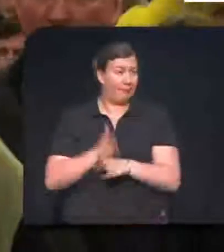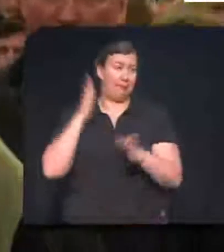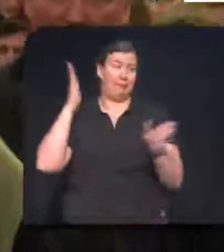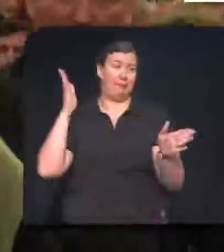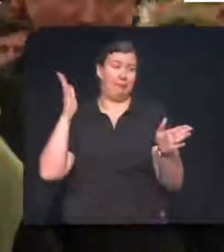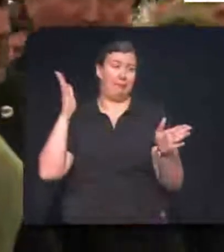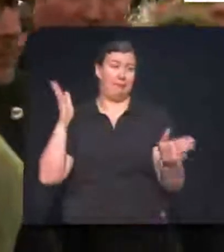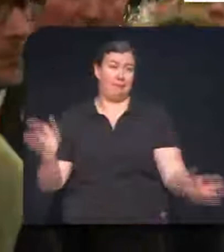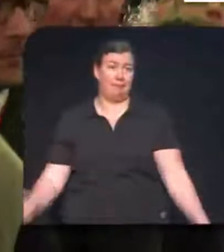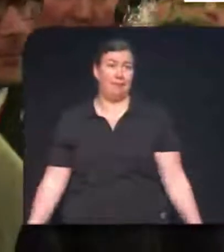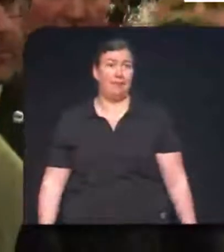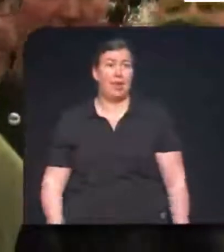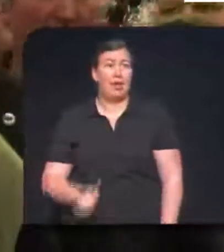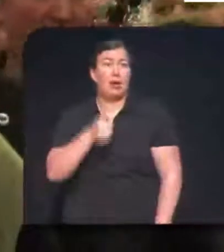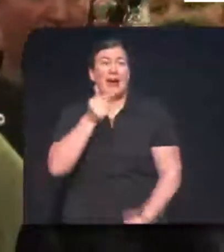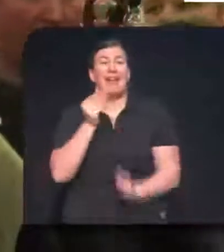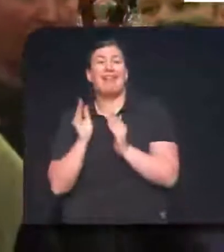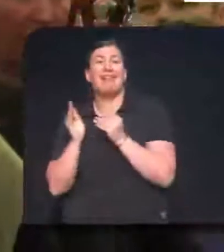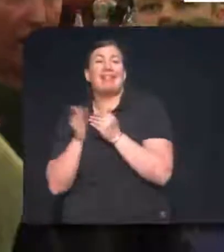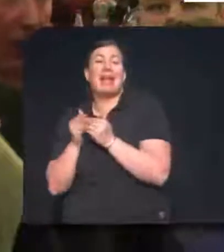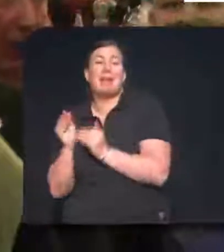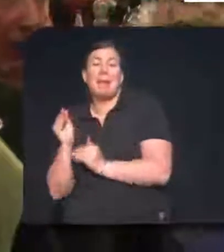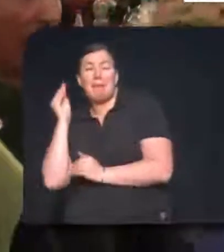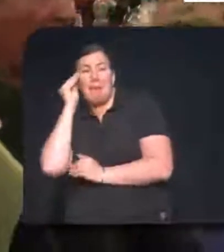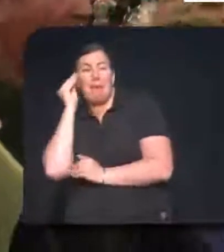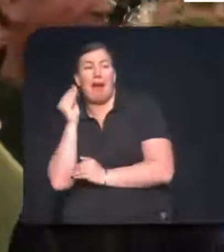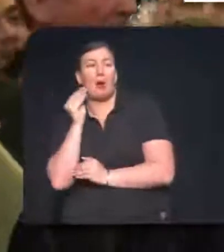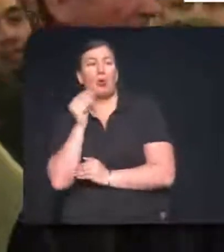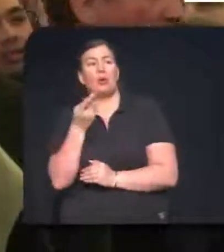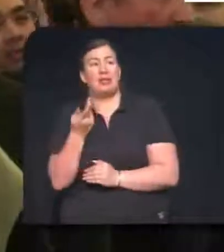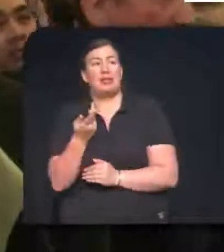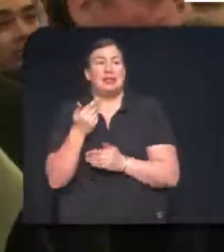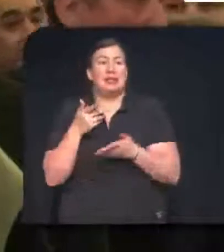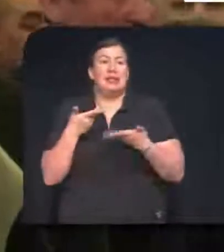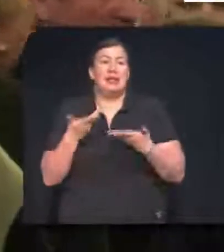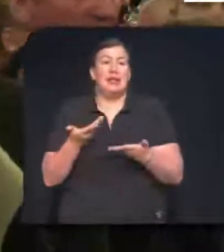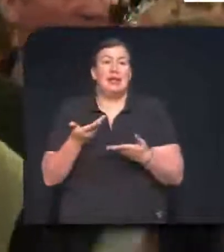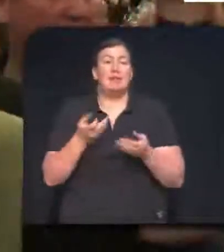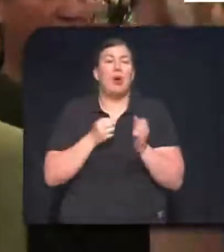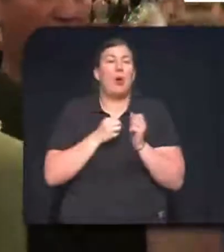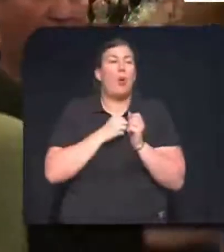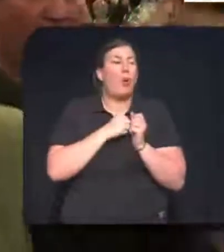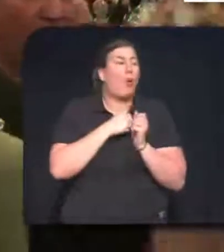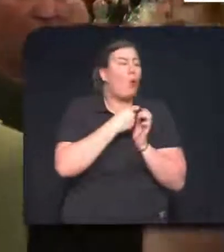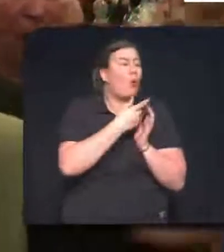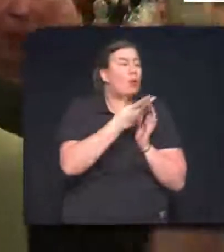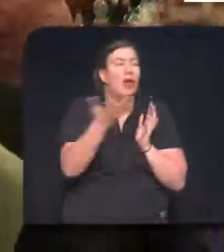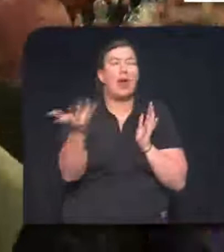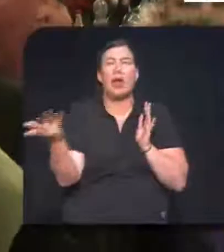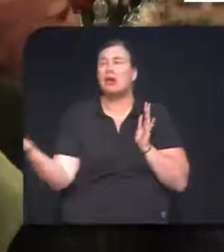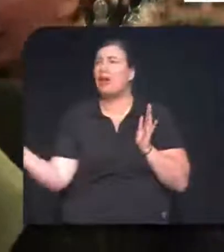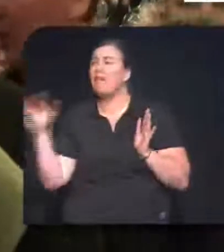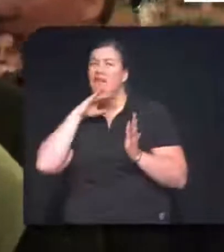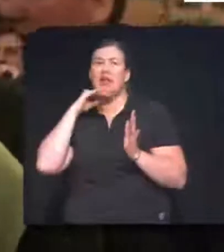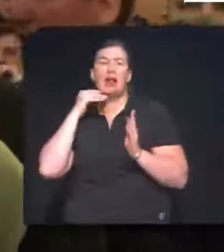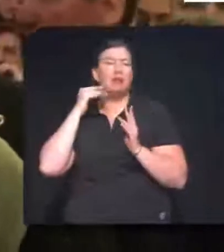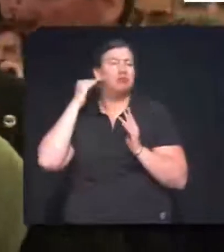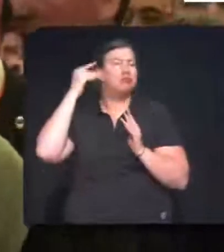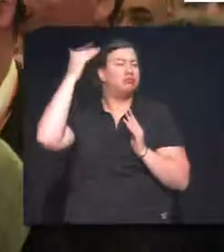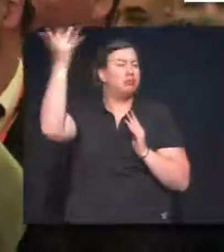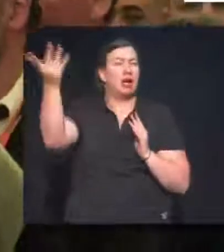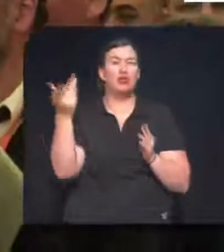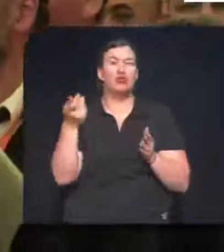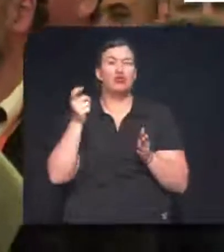eine kleine Nebenbemerkung es gibt unendlich viele Straftaten